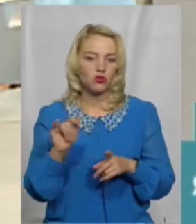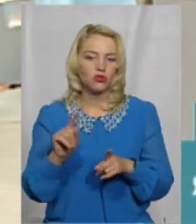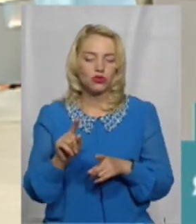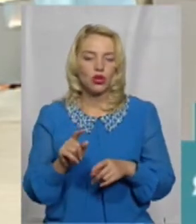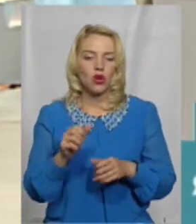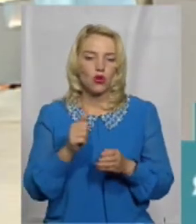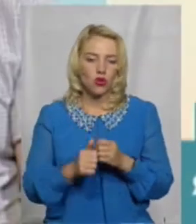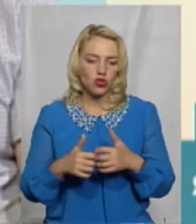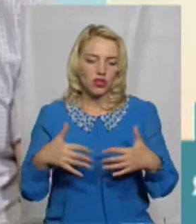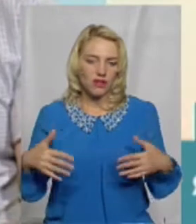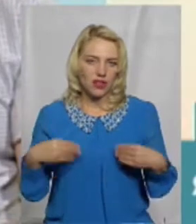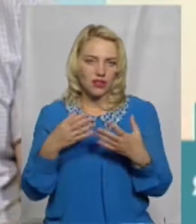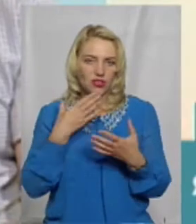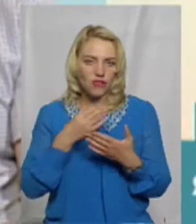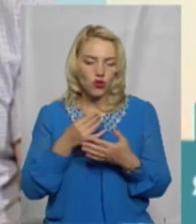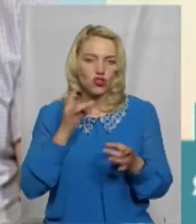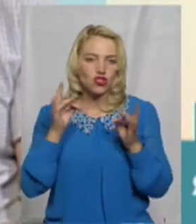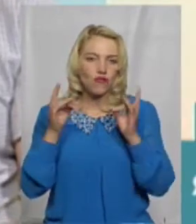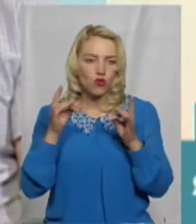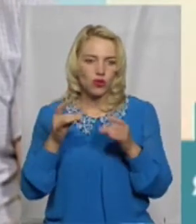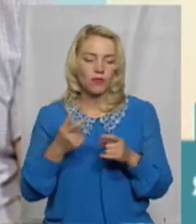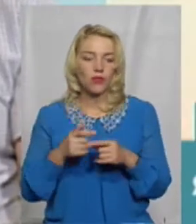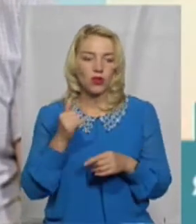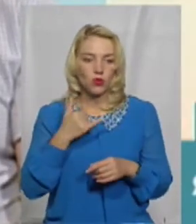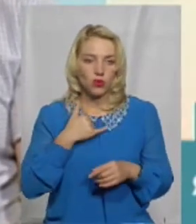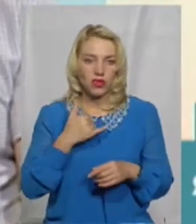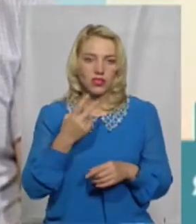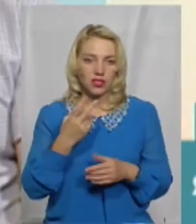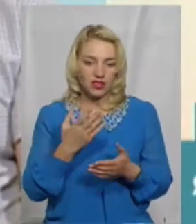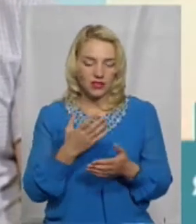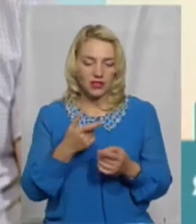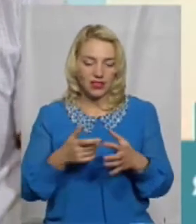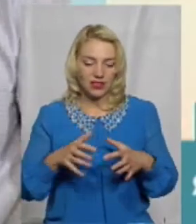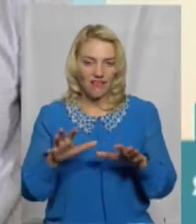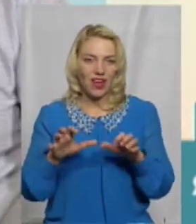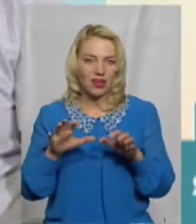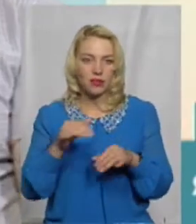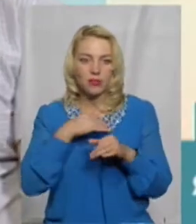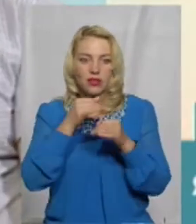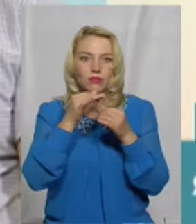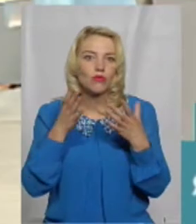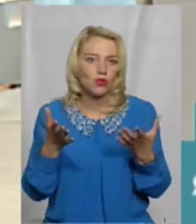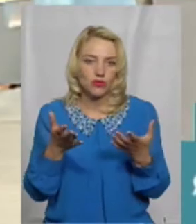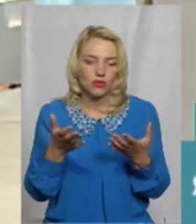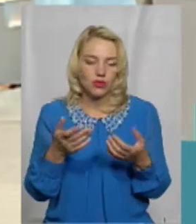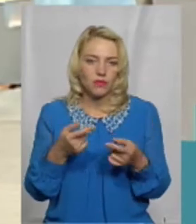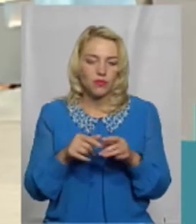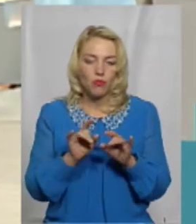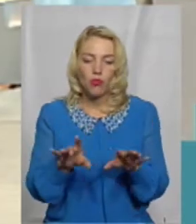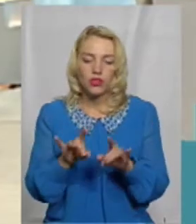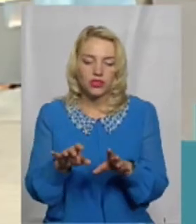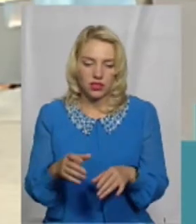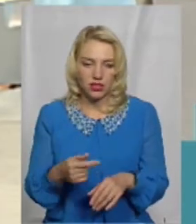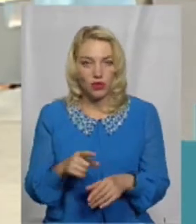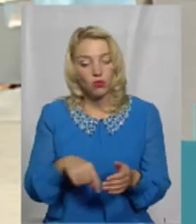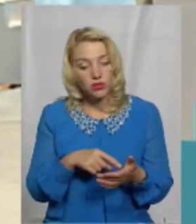тварина здає свій звук. У нас знаходиться 2 леви. І от цим тваринкам ніхто не може пояснити,